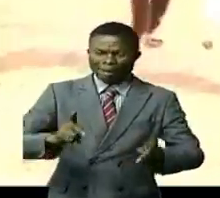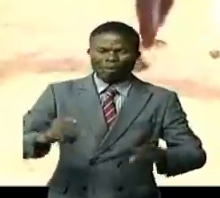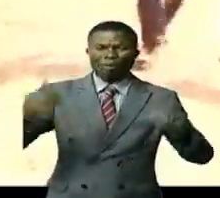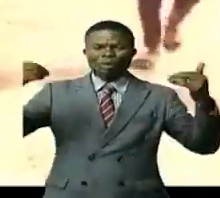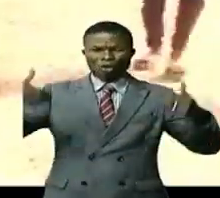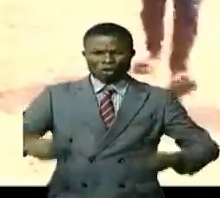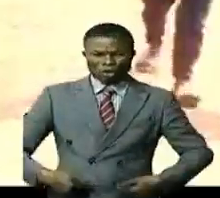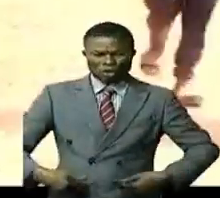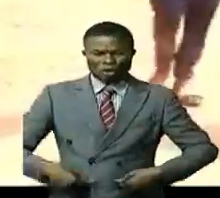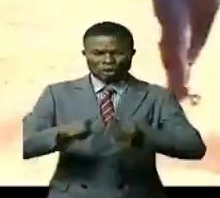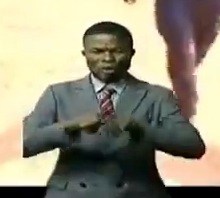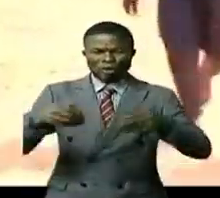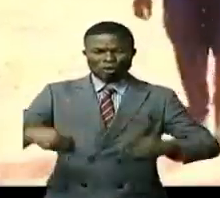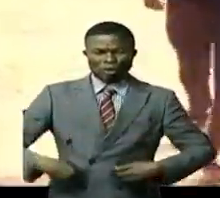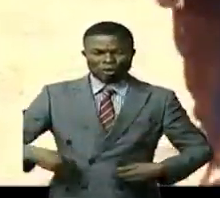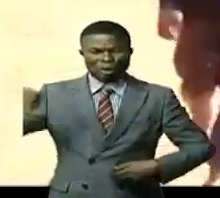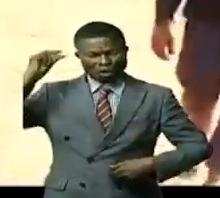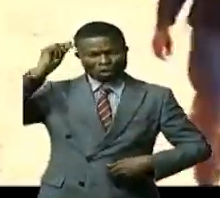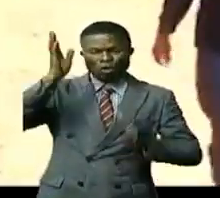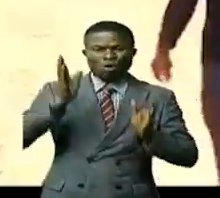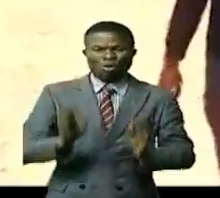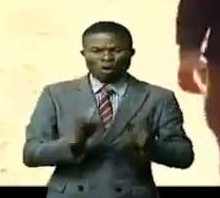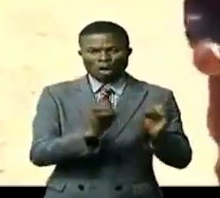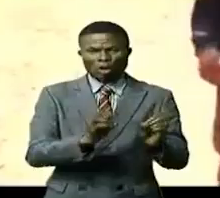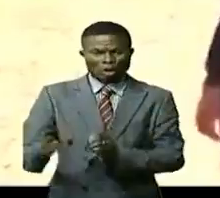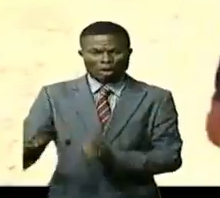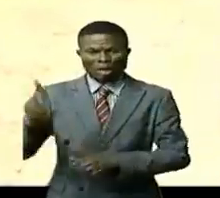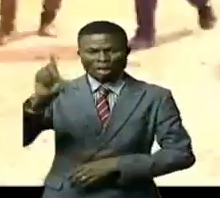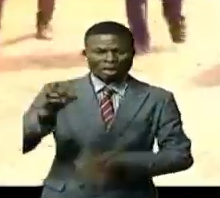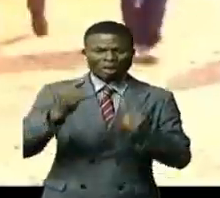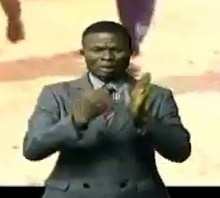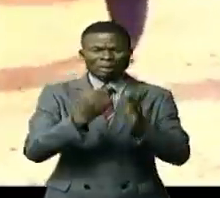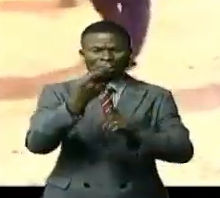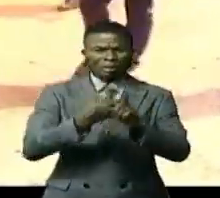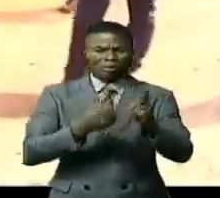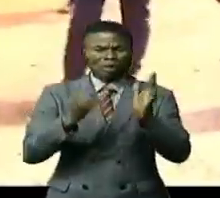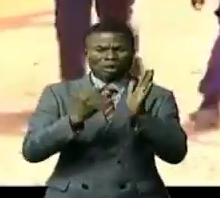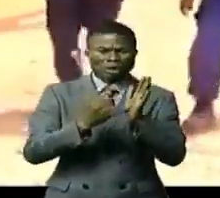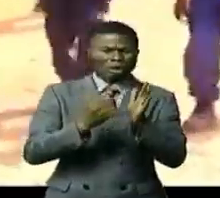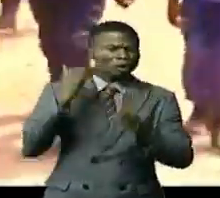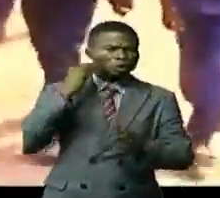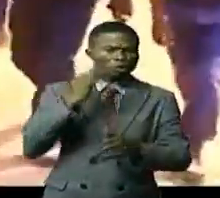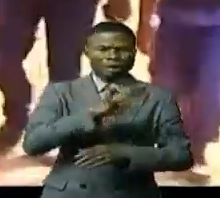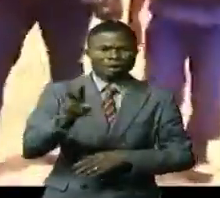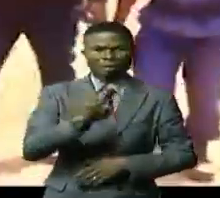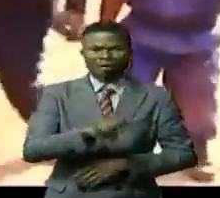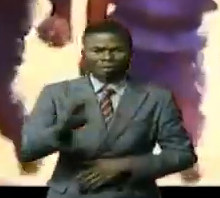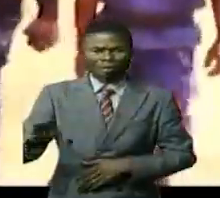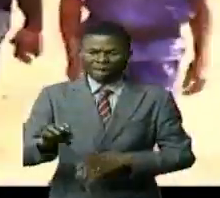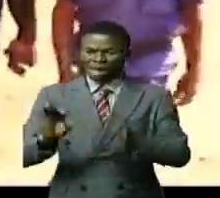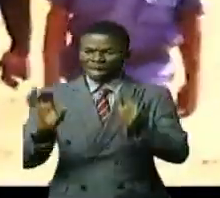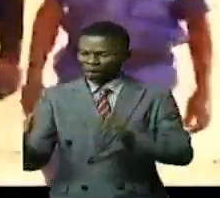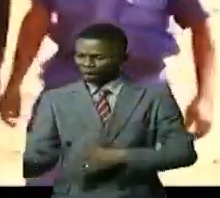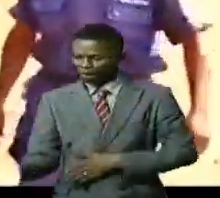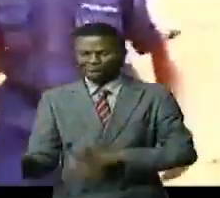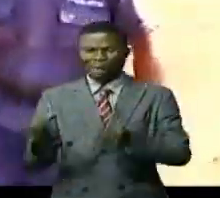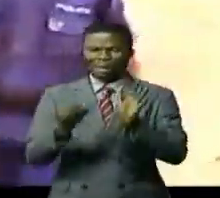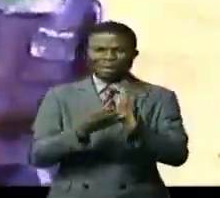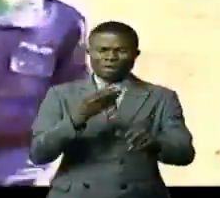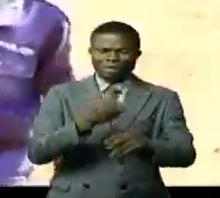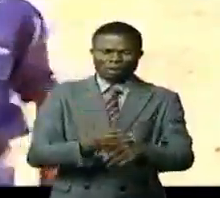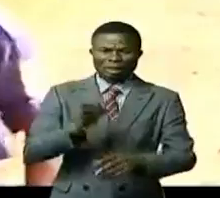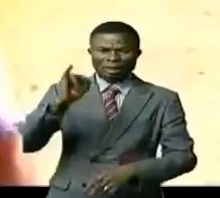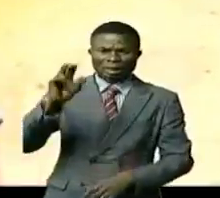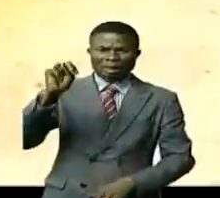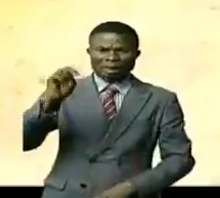gouverneur, Maître Jacques Mbombaka, a organisé lundi 6 juin 2022, à partir des 7h du matin à Inongo, chef-lieu